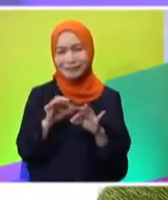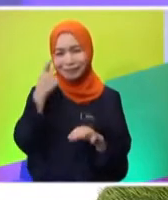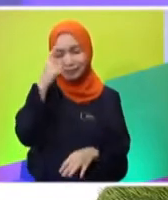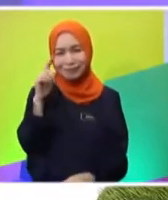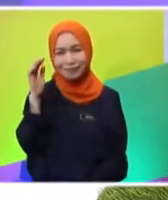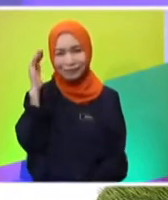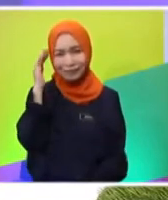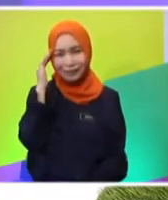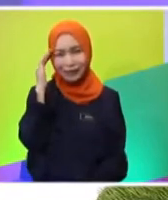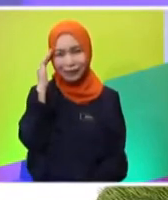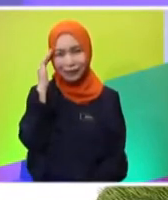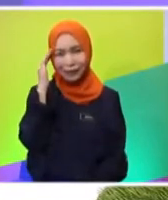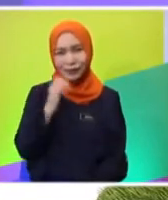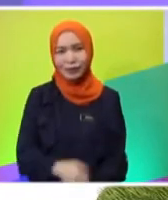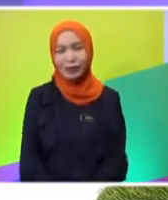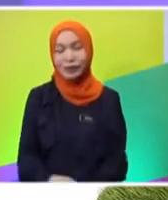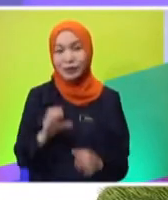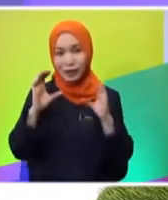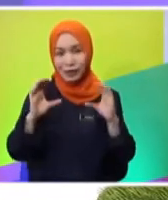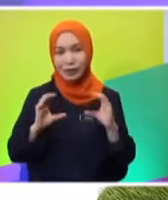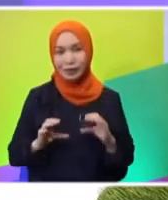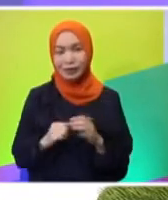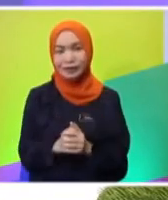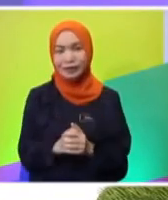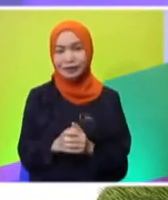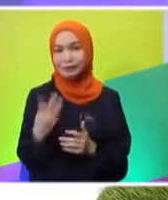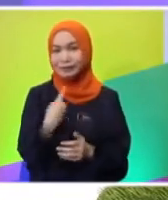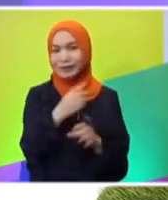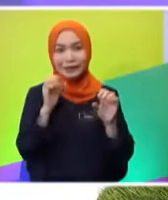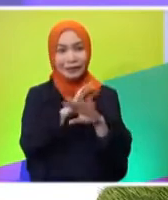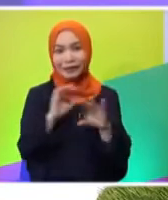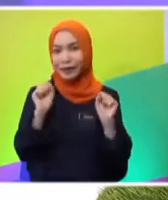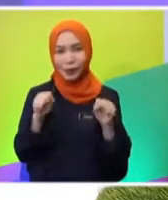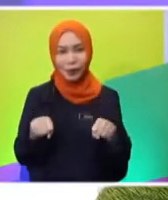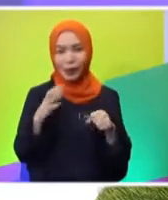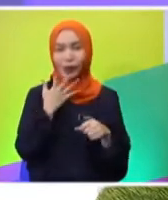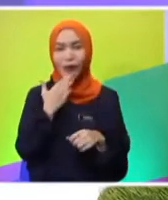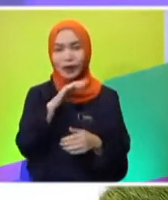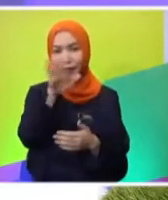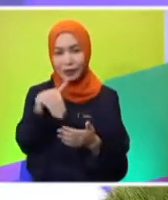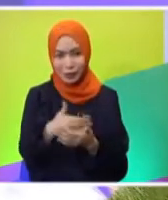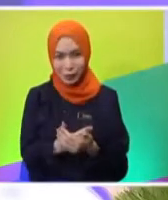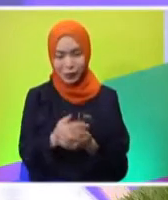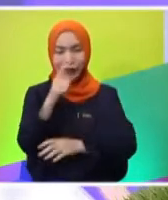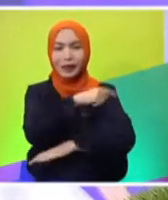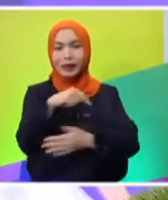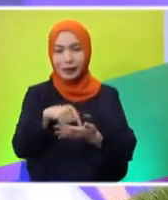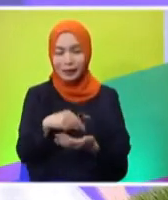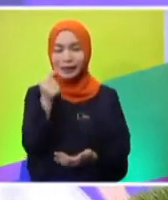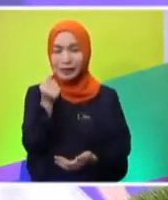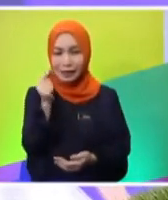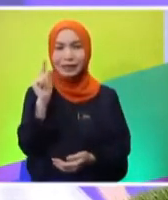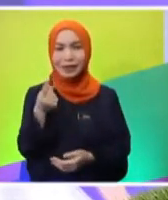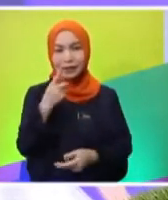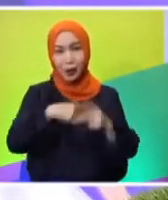dia akan ambil Master sebenarnya untuk kering juga berani kita pilih warna keseluruhan terus ya untuk hari ini cekgu tunjukkan sedikit saja proses pewarna